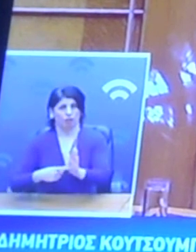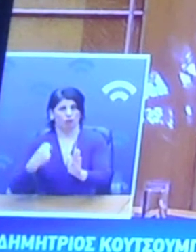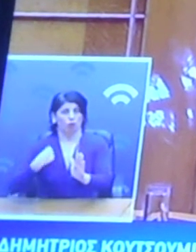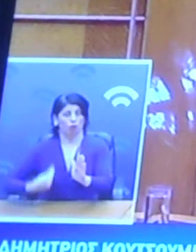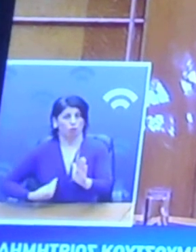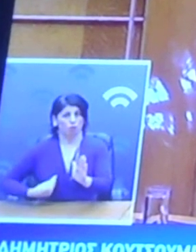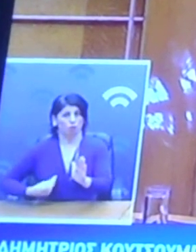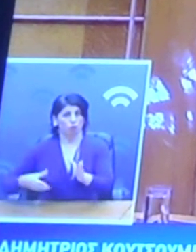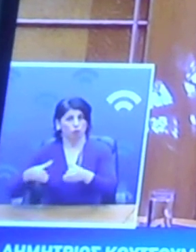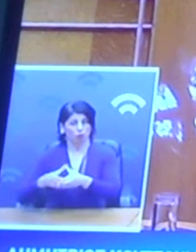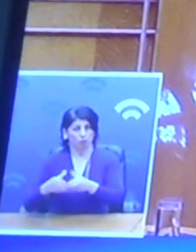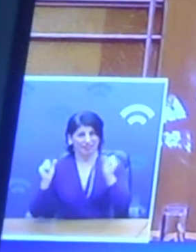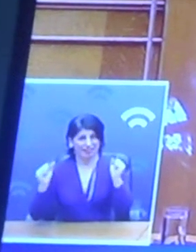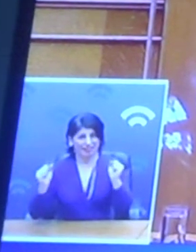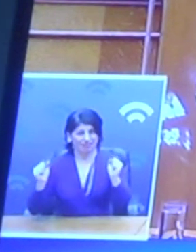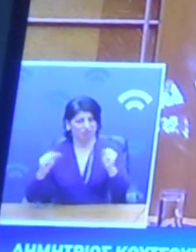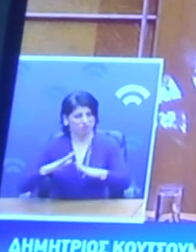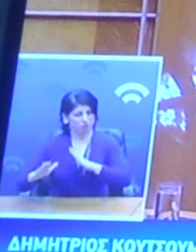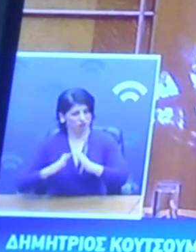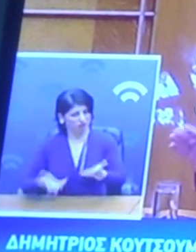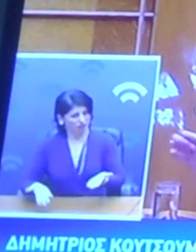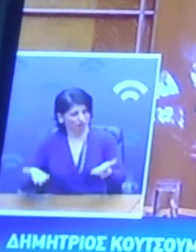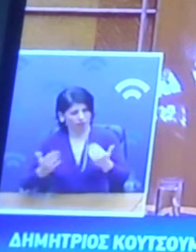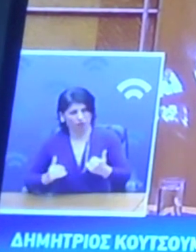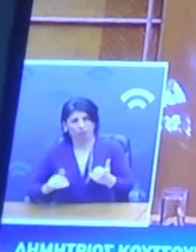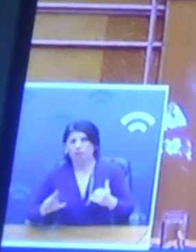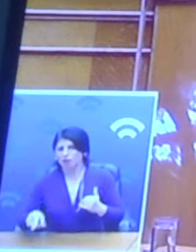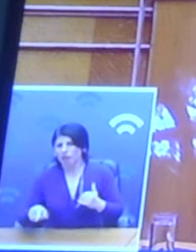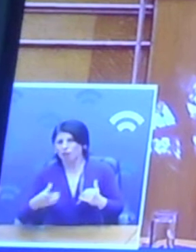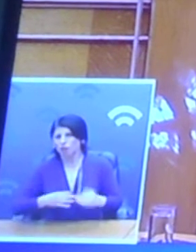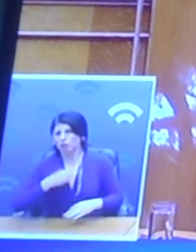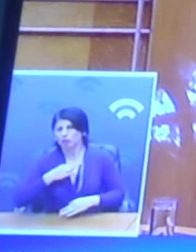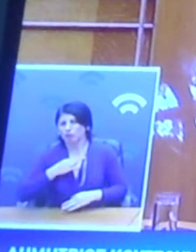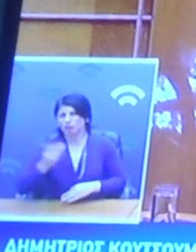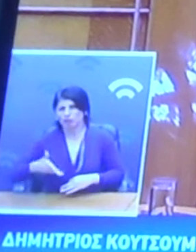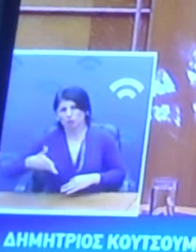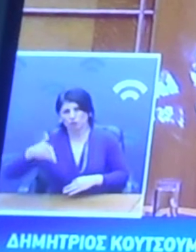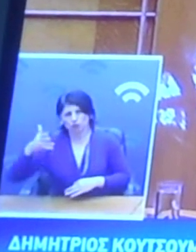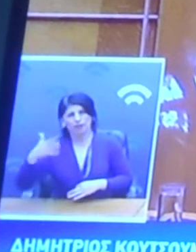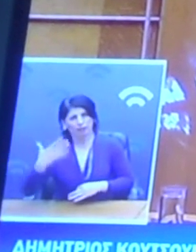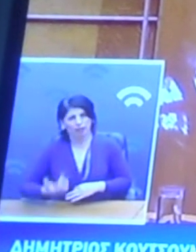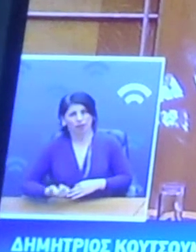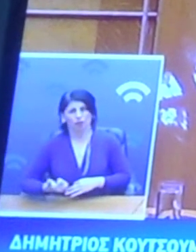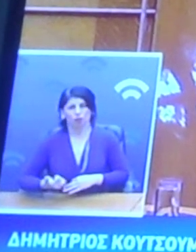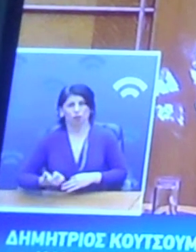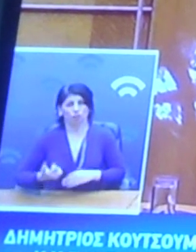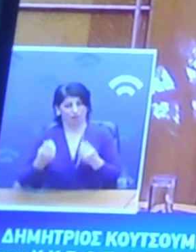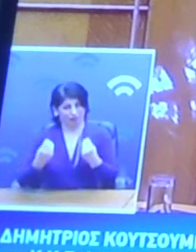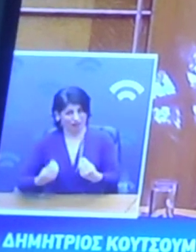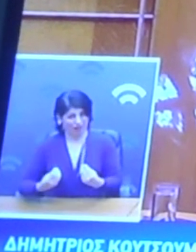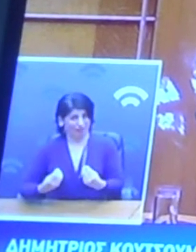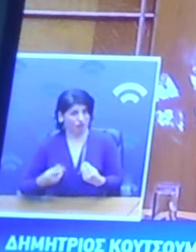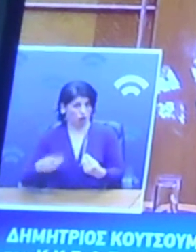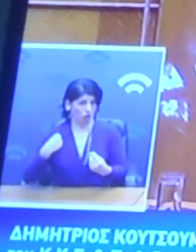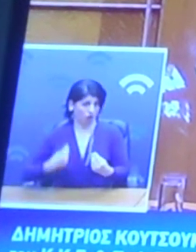τομέας υγείας παραμένει αθωράκιστος. Και ας λέτε κύριε Μητσοτάκη πως έχουμε πλέον ένα καλύτερο δημόσιο σύστημα. Για πείτε